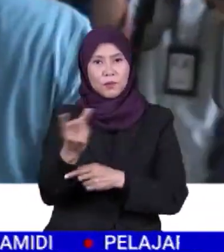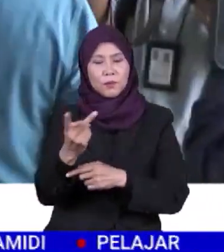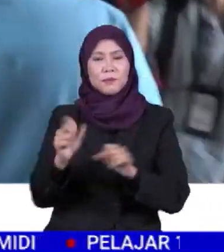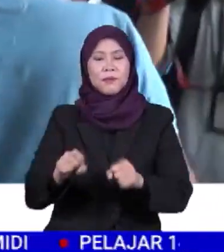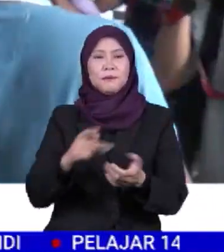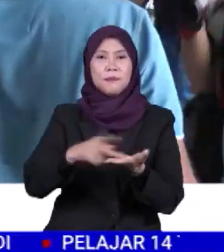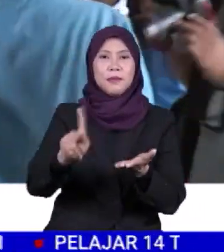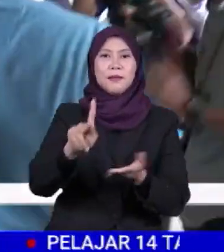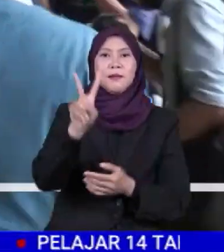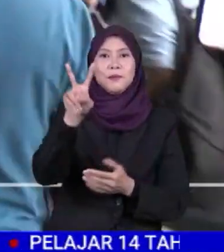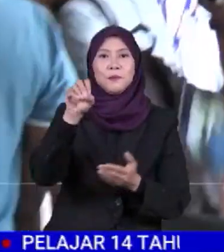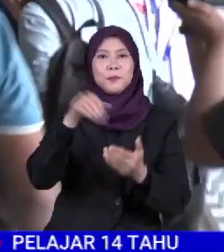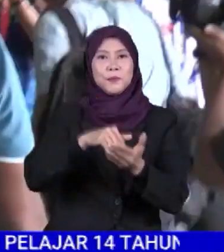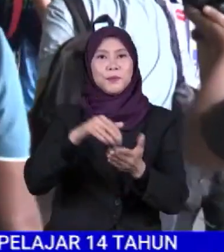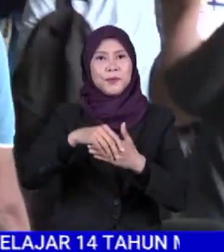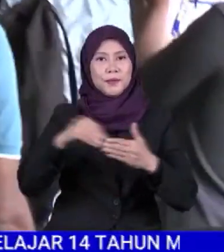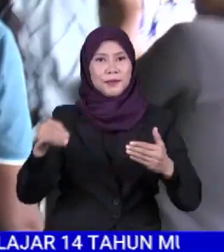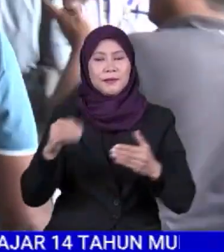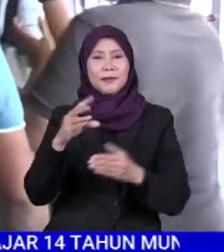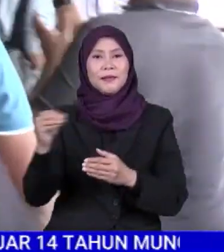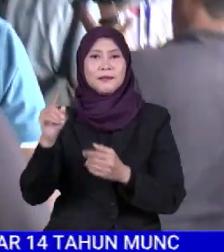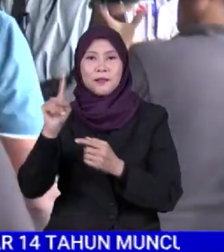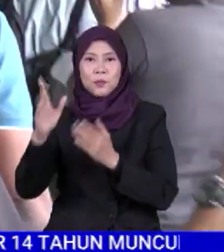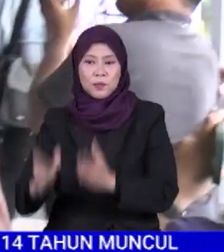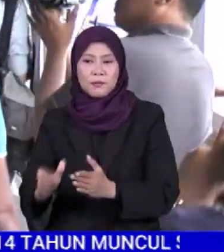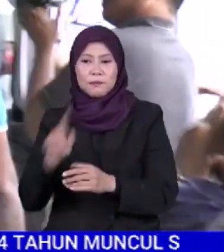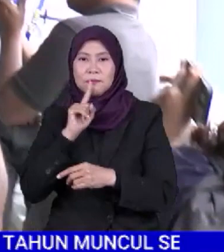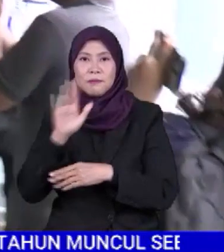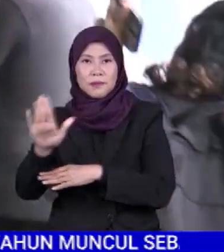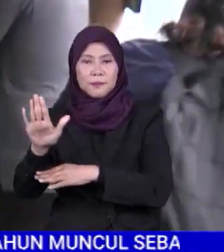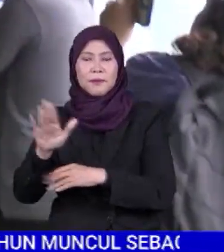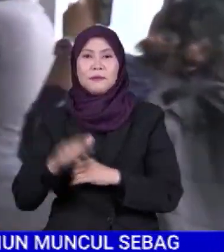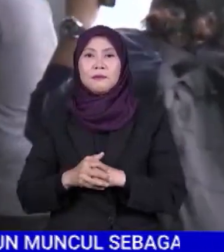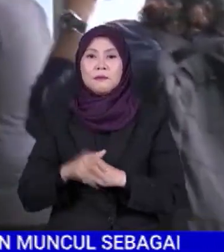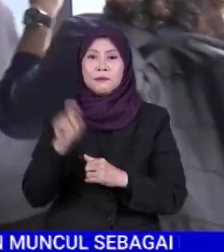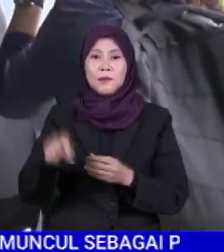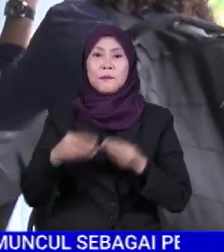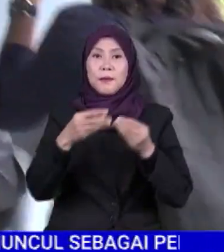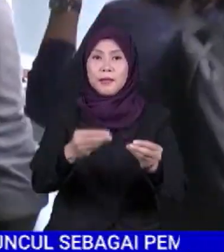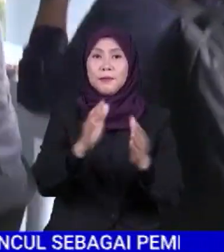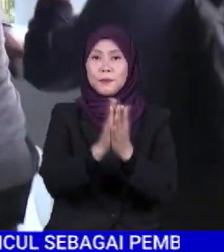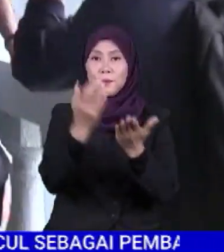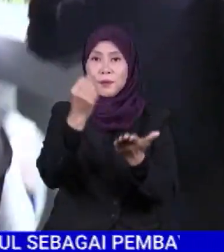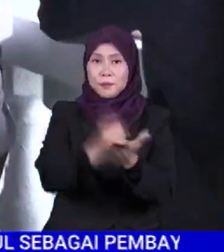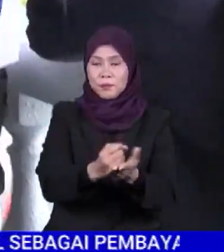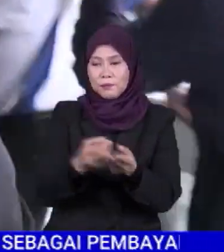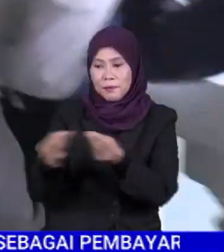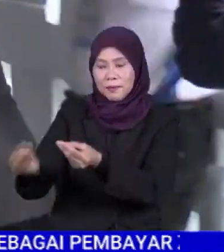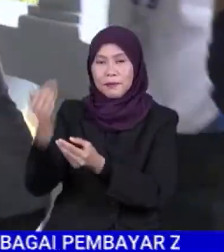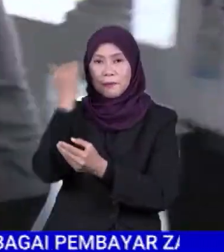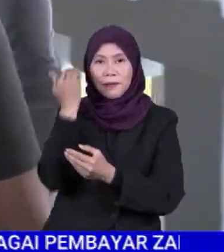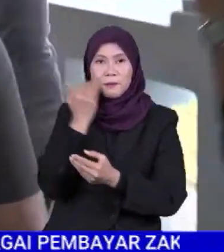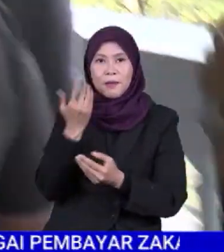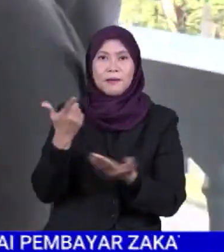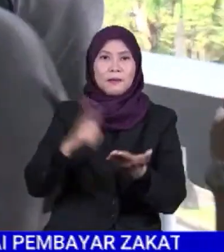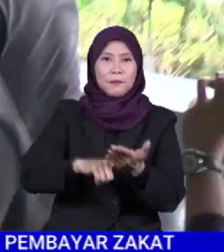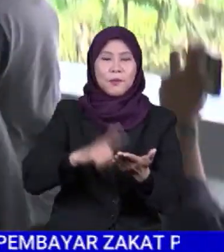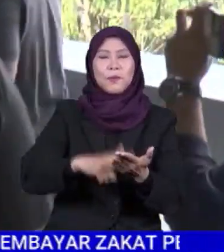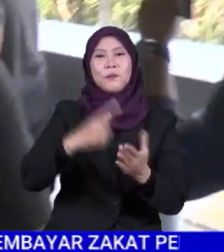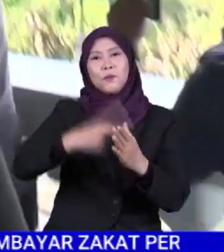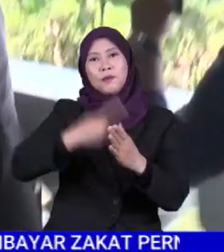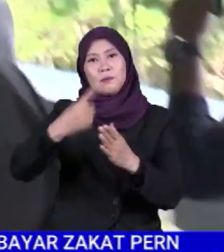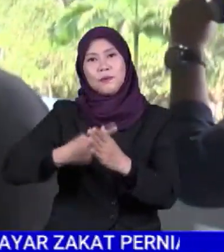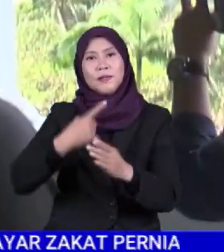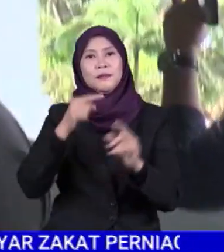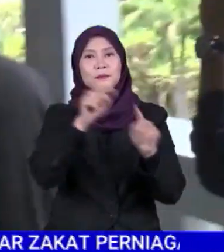diikat jamin 20.000 Ringgit dengan seorang penjamin mereka juga perlu menyerahkan password pada pihak mahkamah dan melapor diri setiap bulan